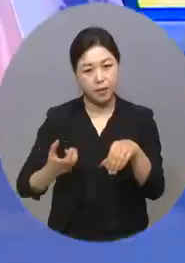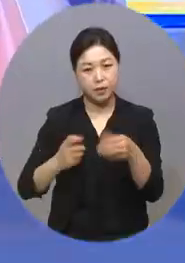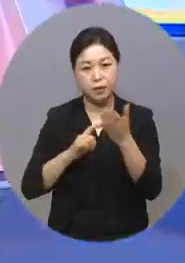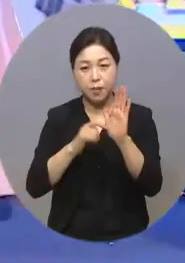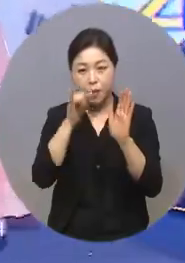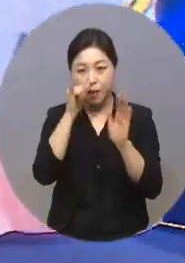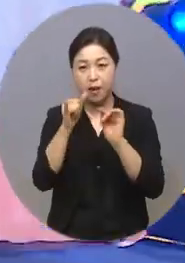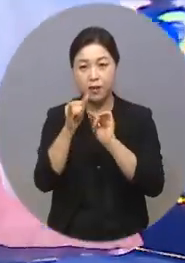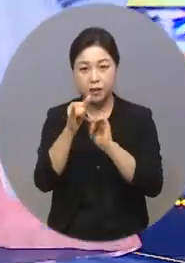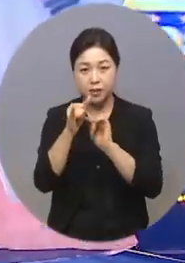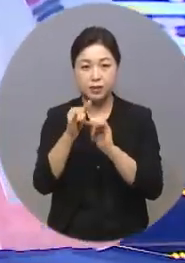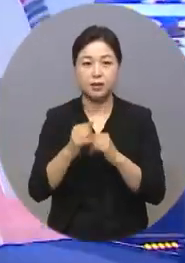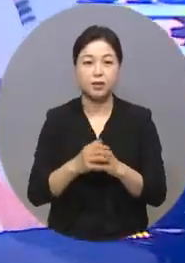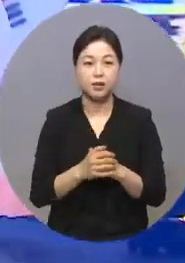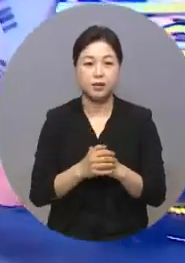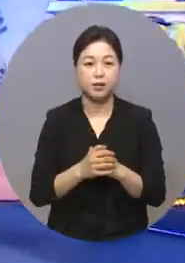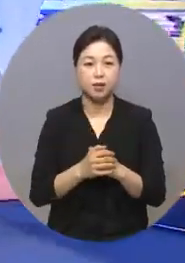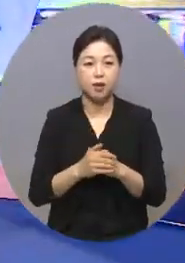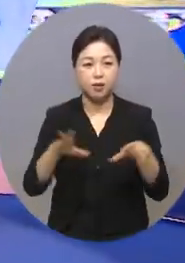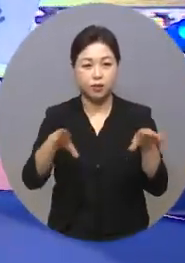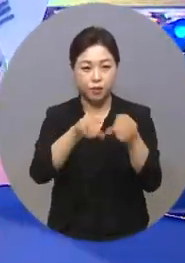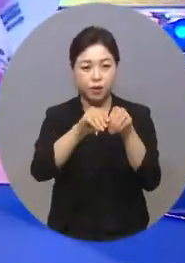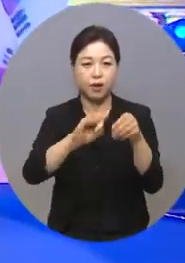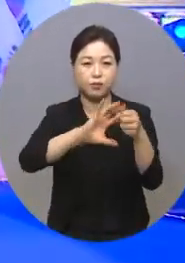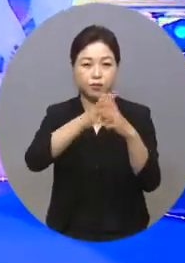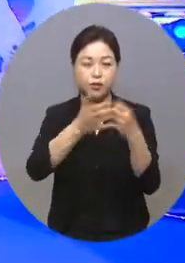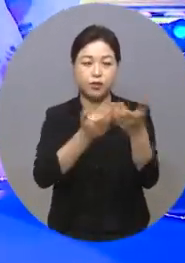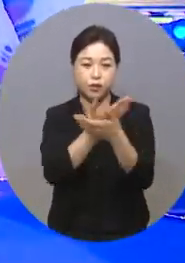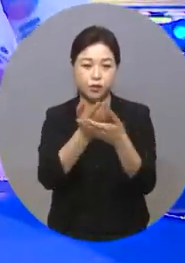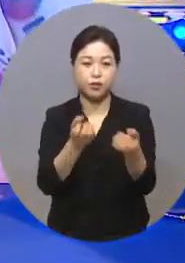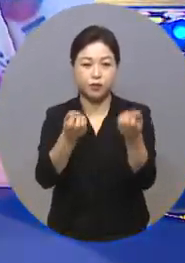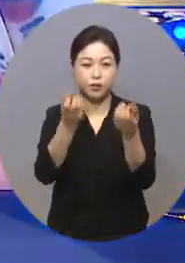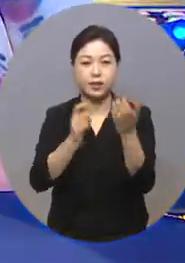공연을 통해 종합 국제교류 축제 강해졌습니다